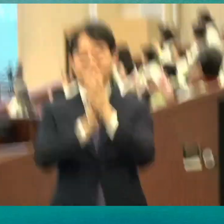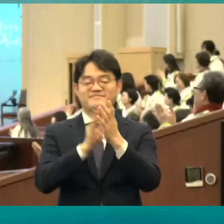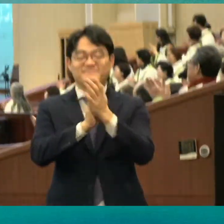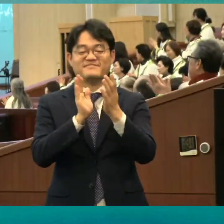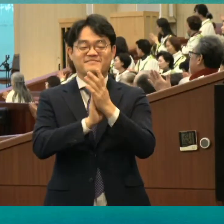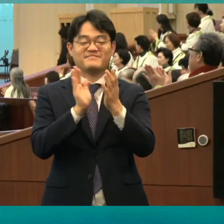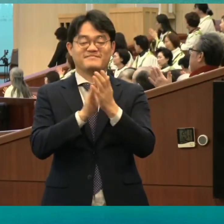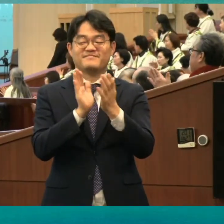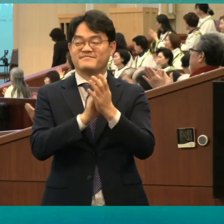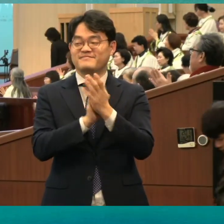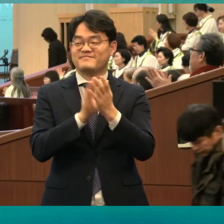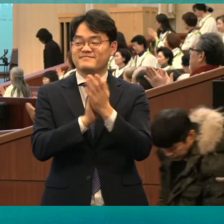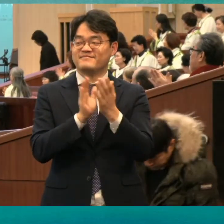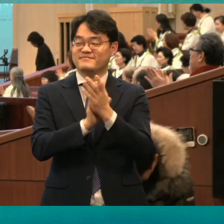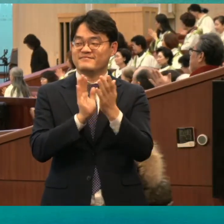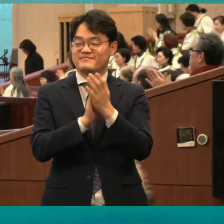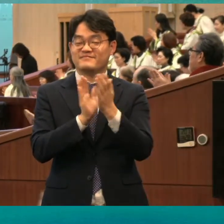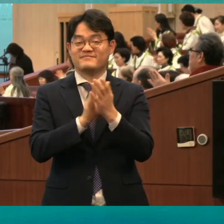환영합니다.